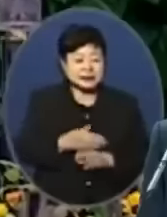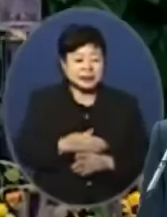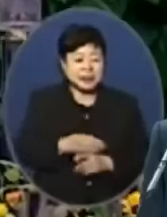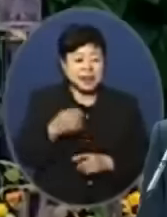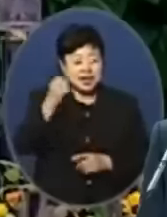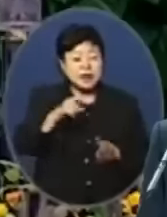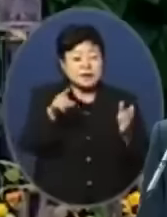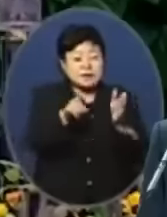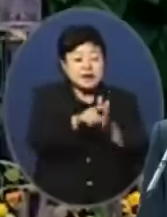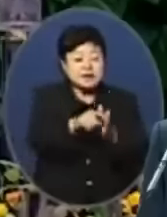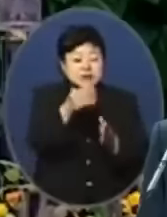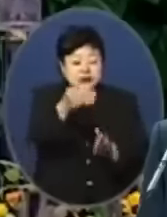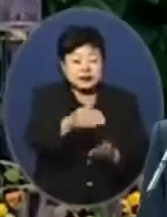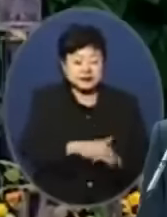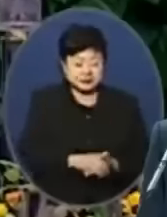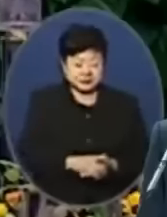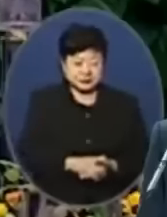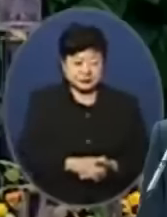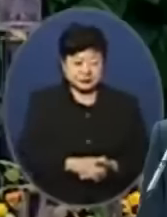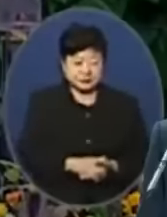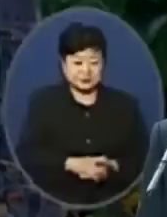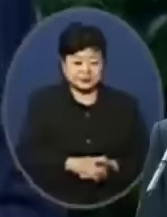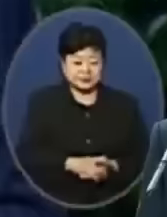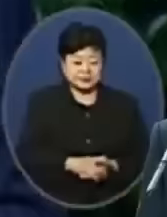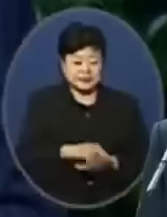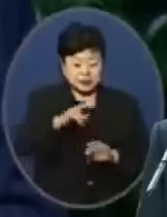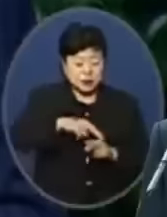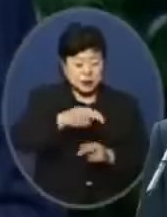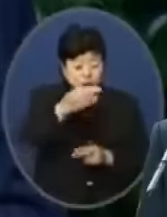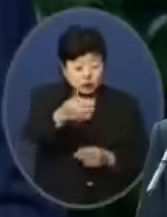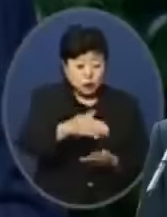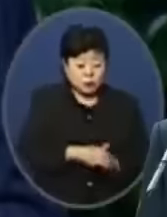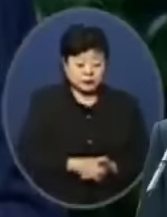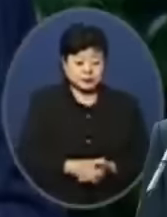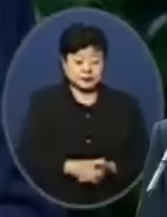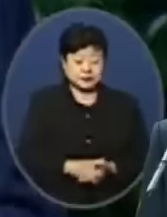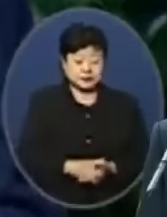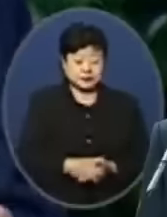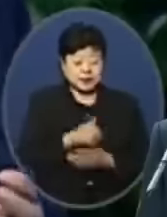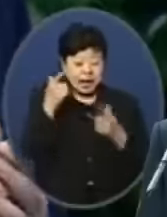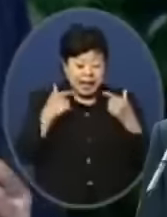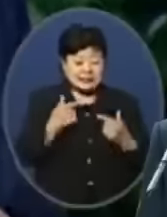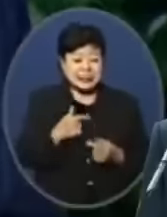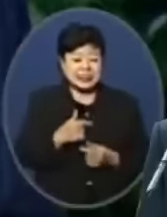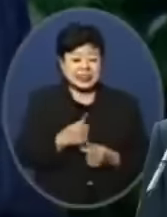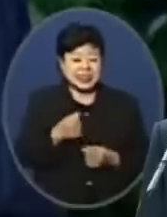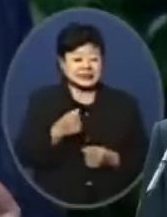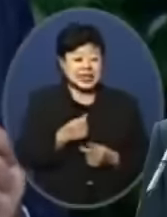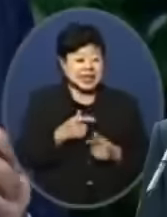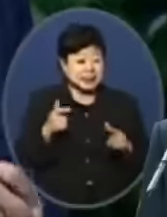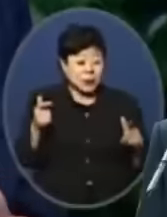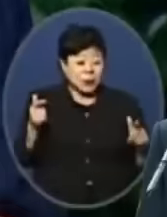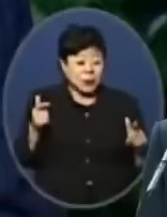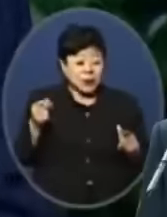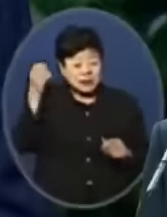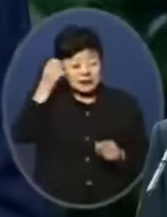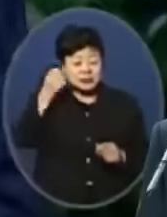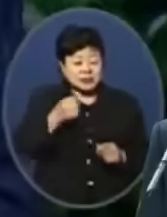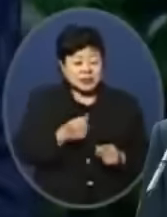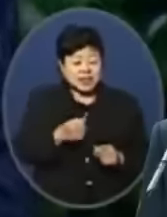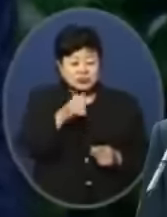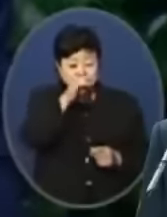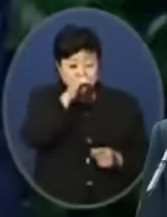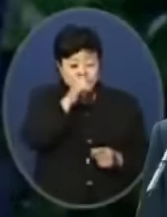같은 성령으로 믿음을 선물로 주시는 것입니다. 이것은 항상 내가 소유하는 것이 아니라 성령이